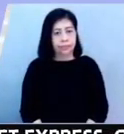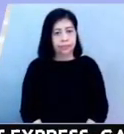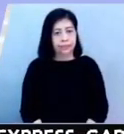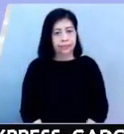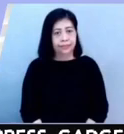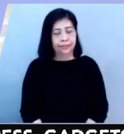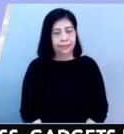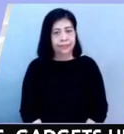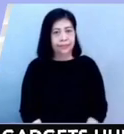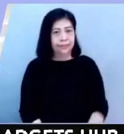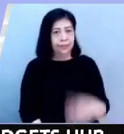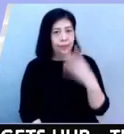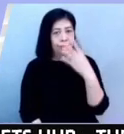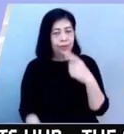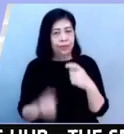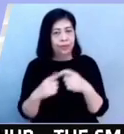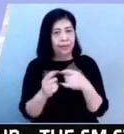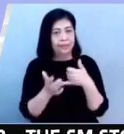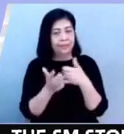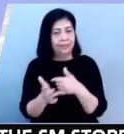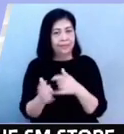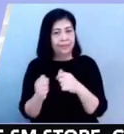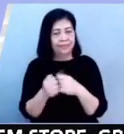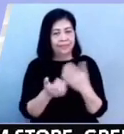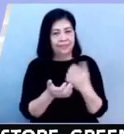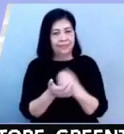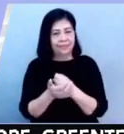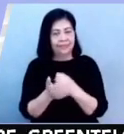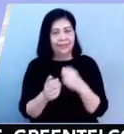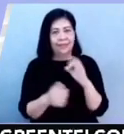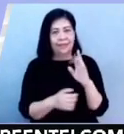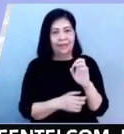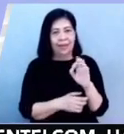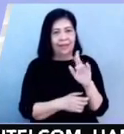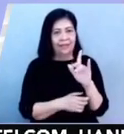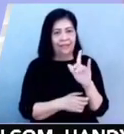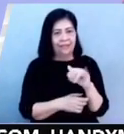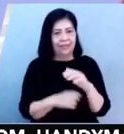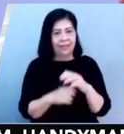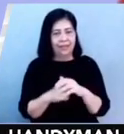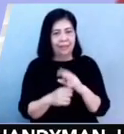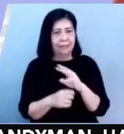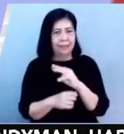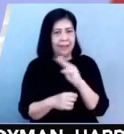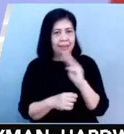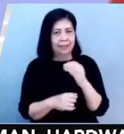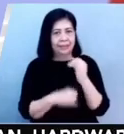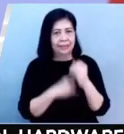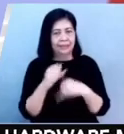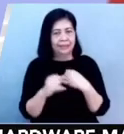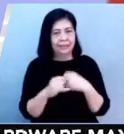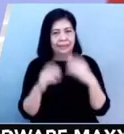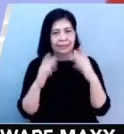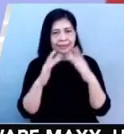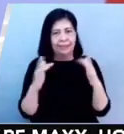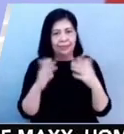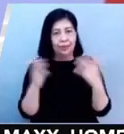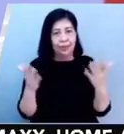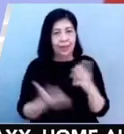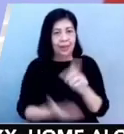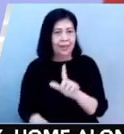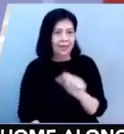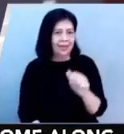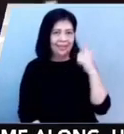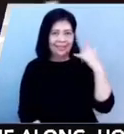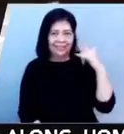apat na top awards ang naiuwi ng Firefly sa first ever Manila International Film Festival sa Los Angeles, California.